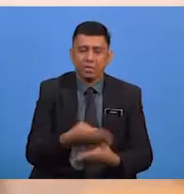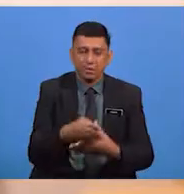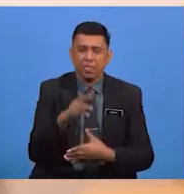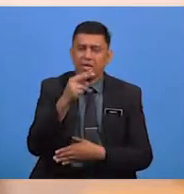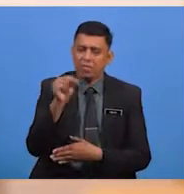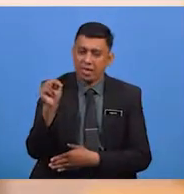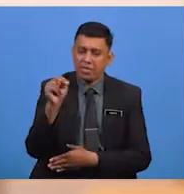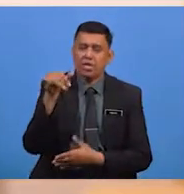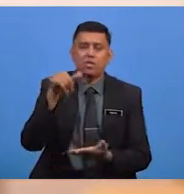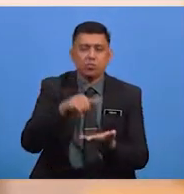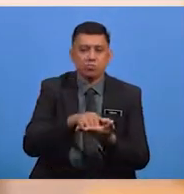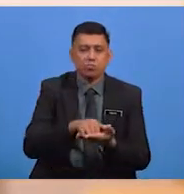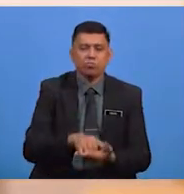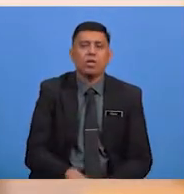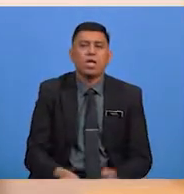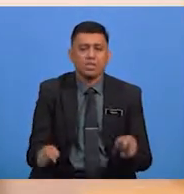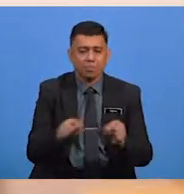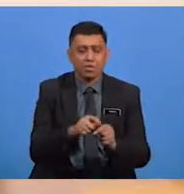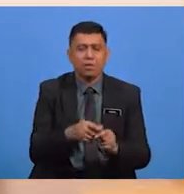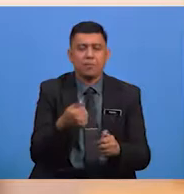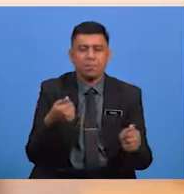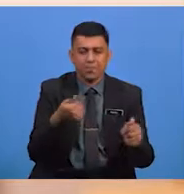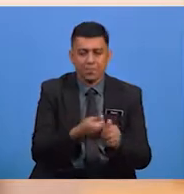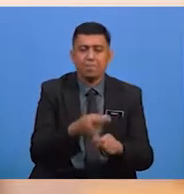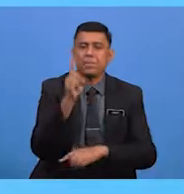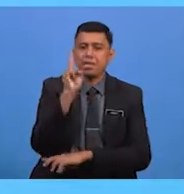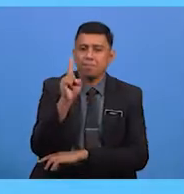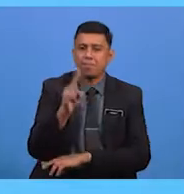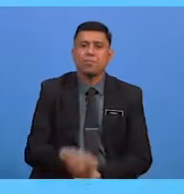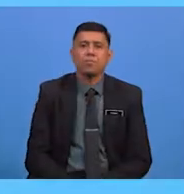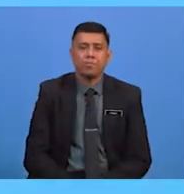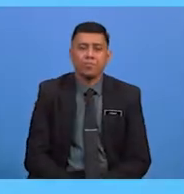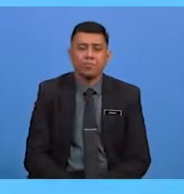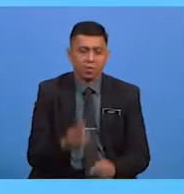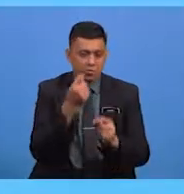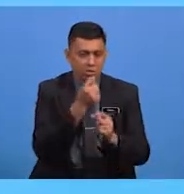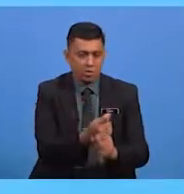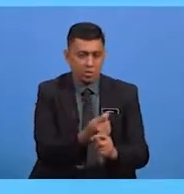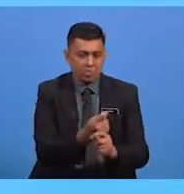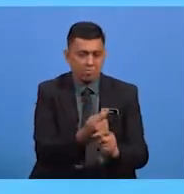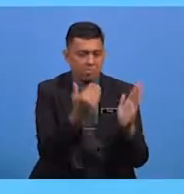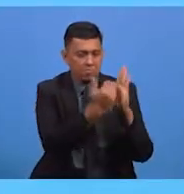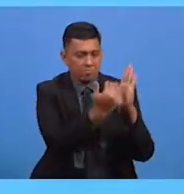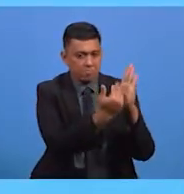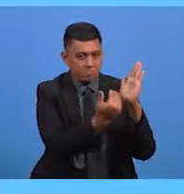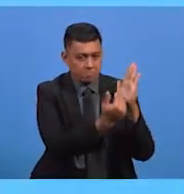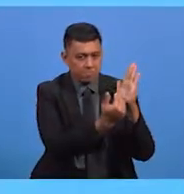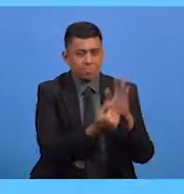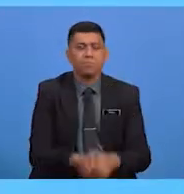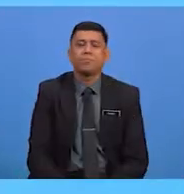Bahagian-bahagian itu adalah seperti berikut. Bahagian pertama, menetapkan suatu senarai yang ingin